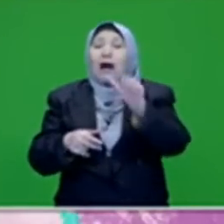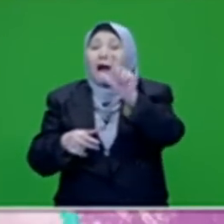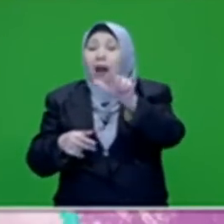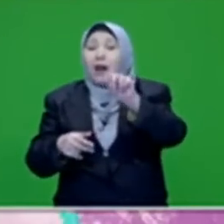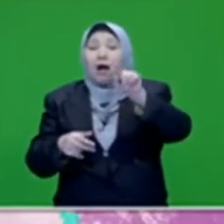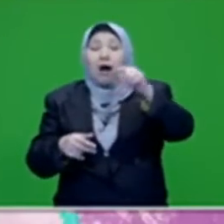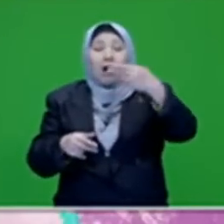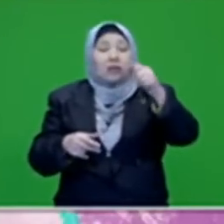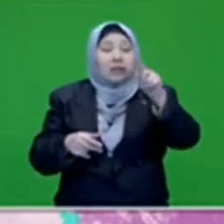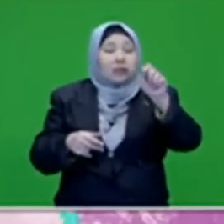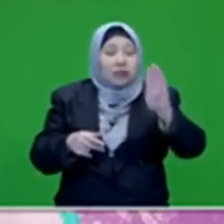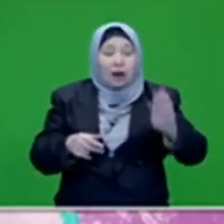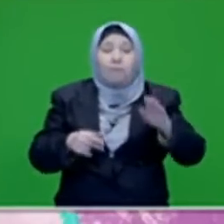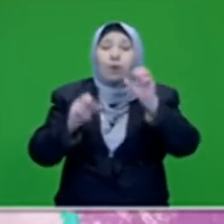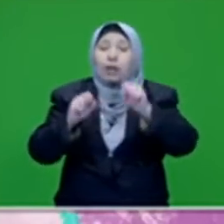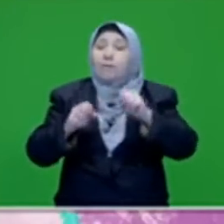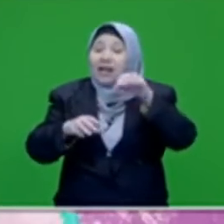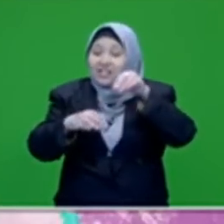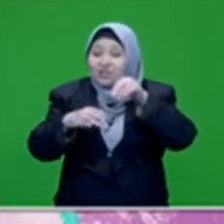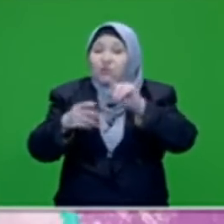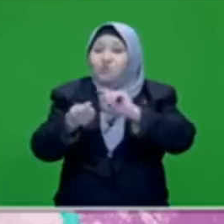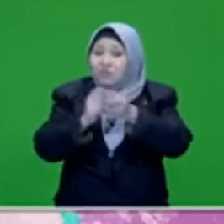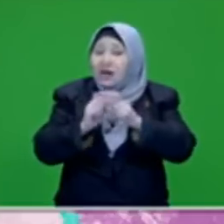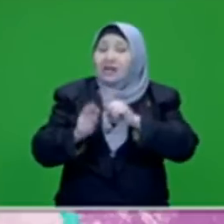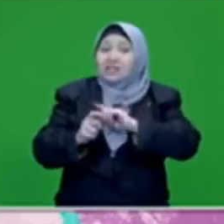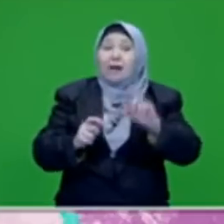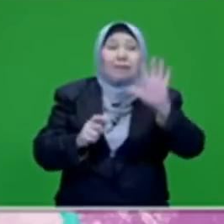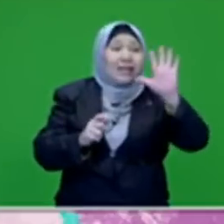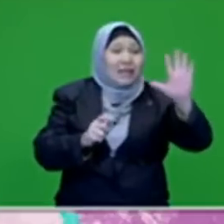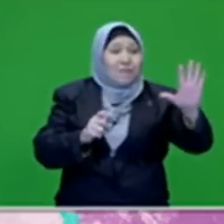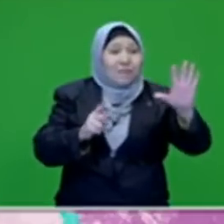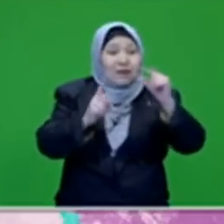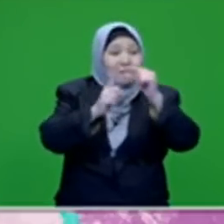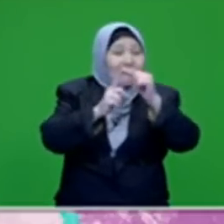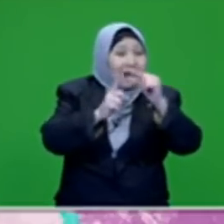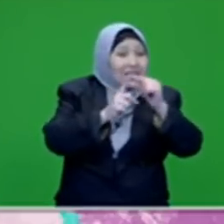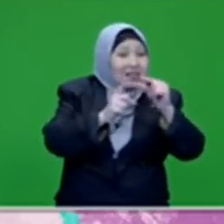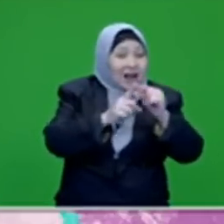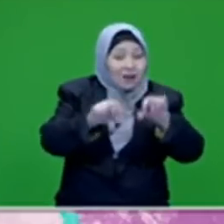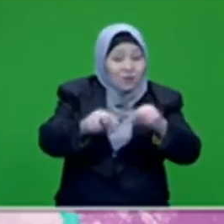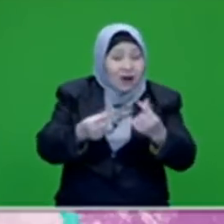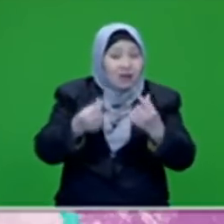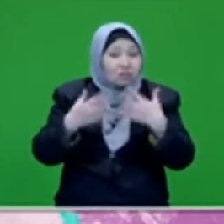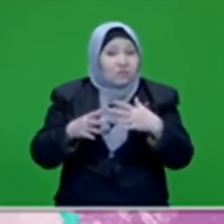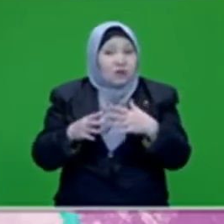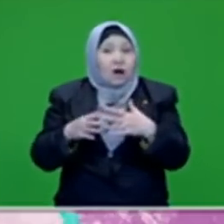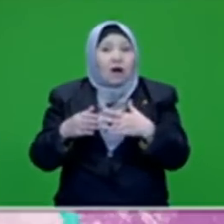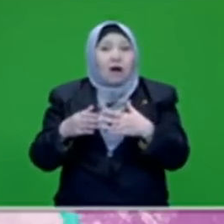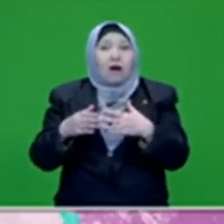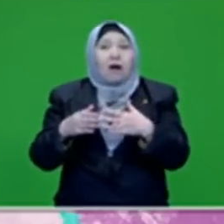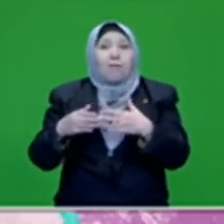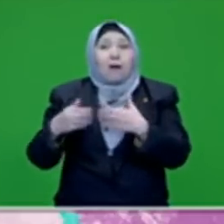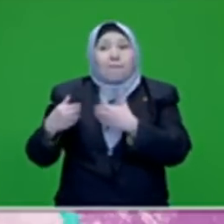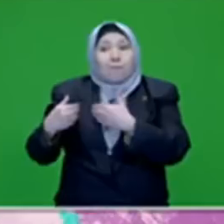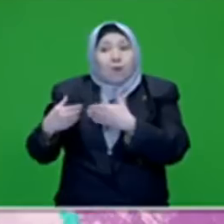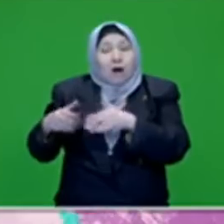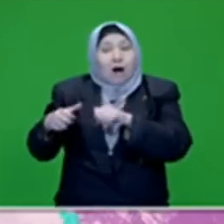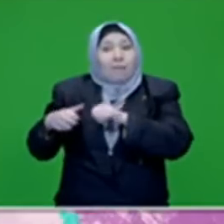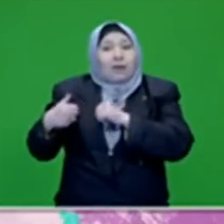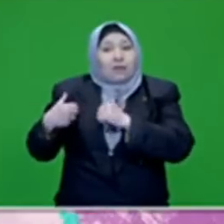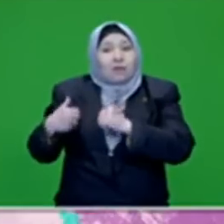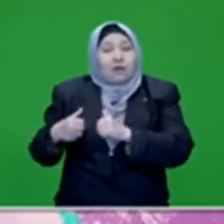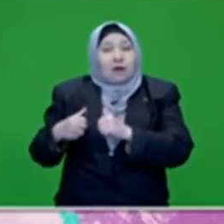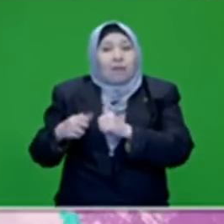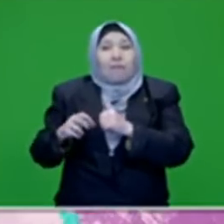InsyaAllah. Kerana lima potong ayat. Lima potong ayat yang Umar dengar telah membuka burhan dia. Subhanallah. Telah membuka